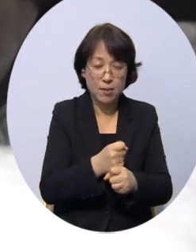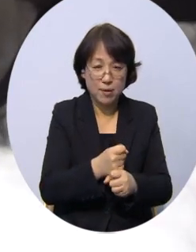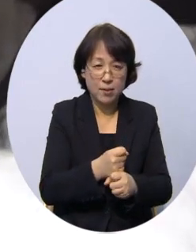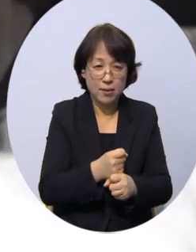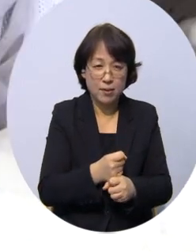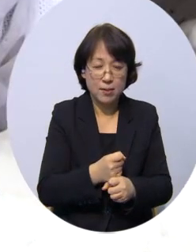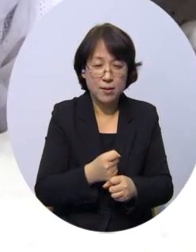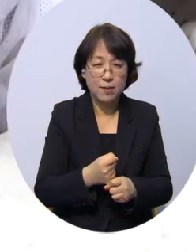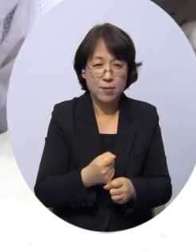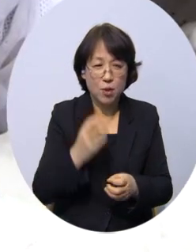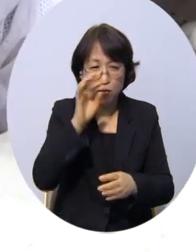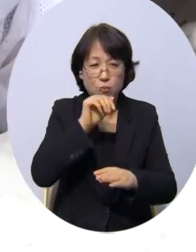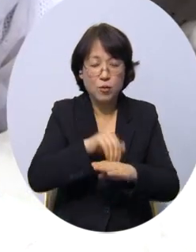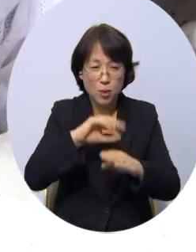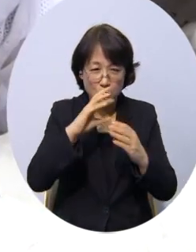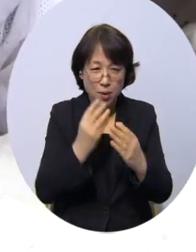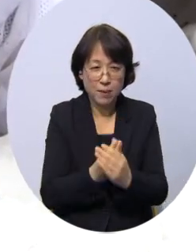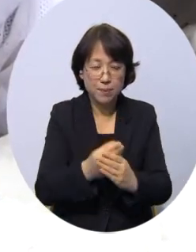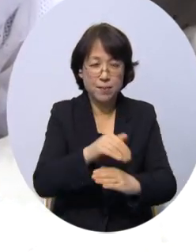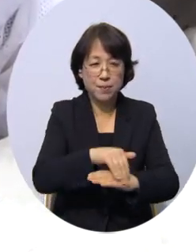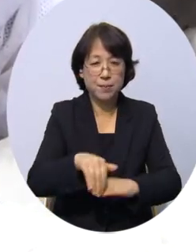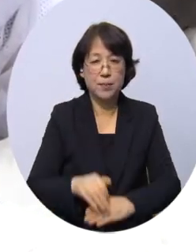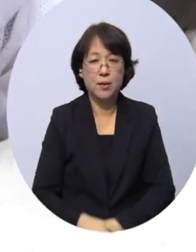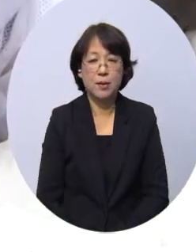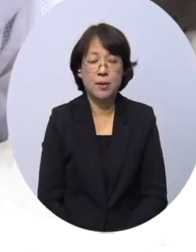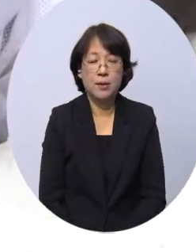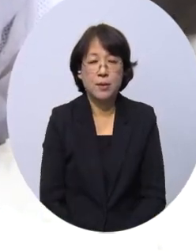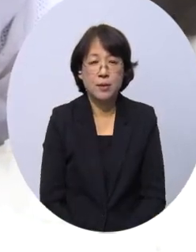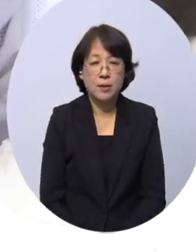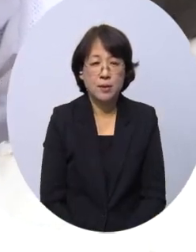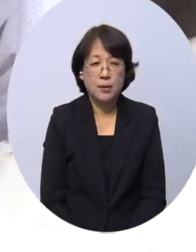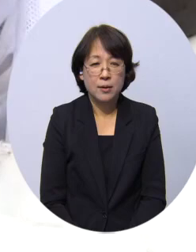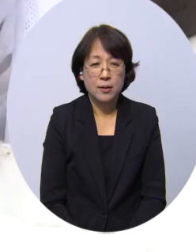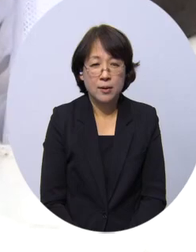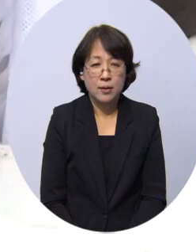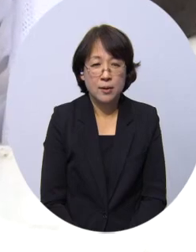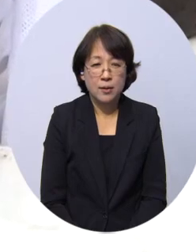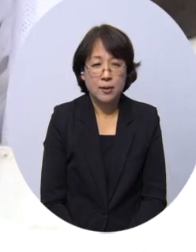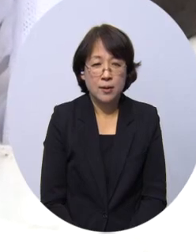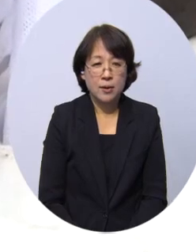대비 태세를 확립한다는 방침입니다. KTV 박지선입니다.